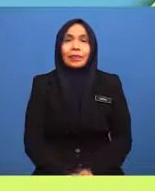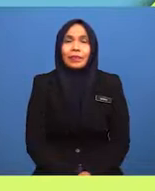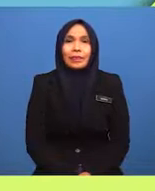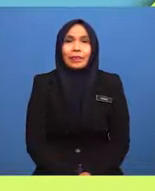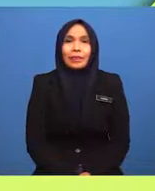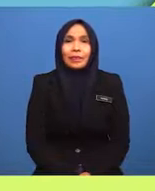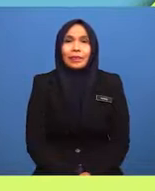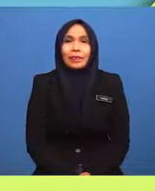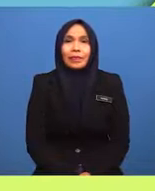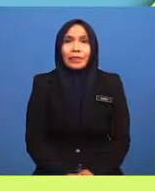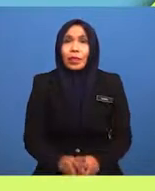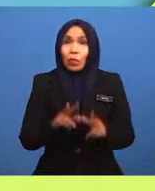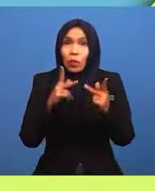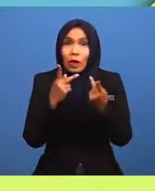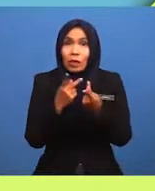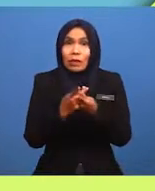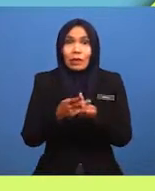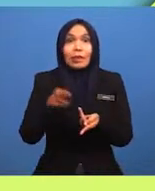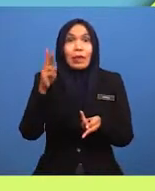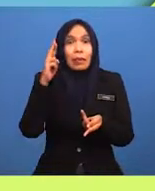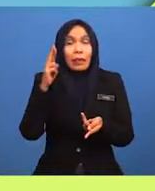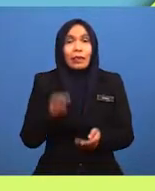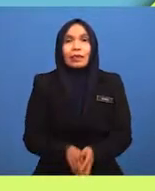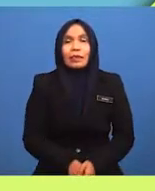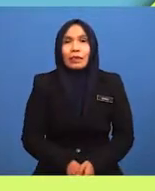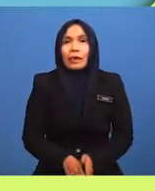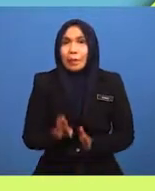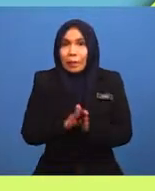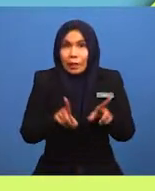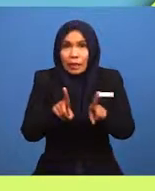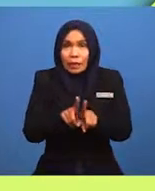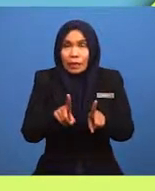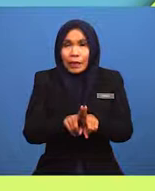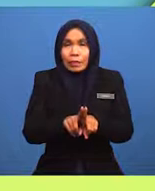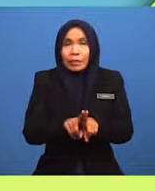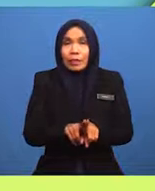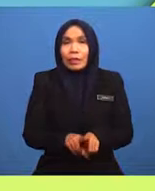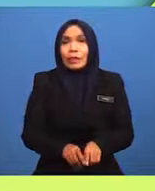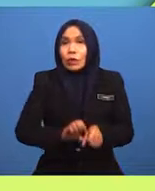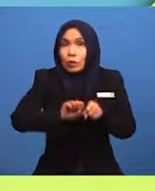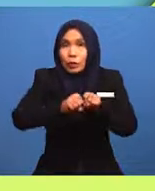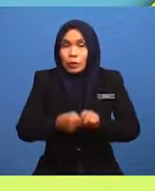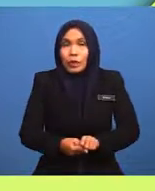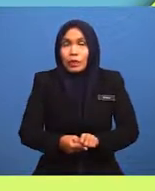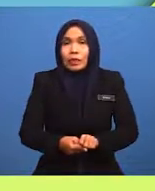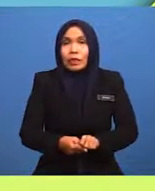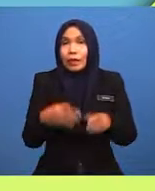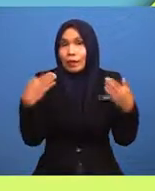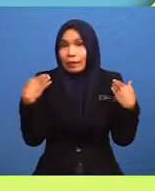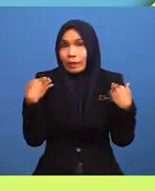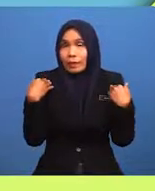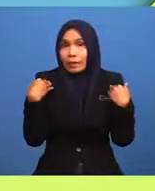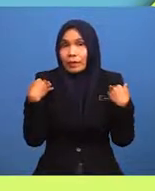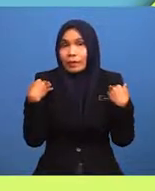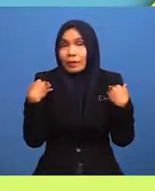Ramya meluangkan masa bersama-sama supaya mewujudkan dan